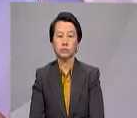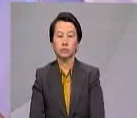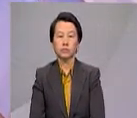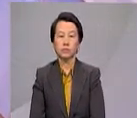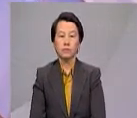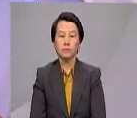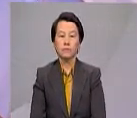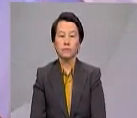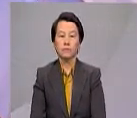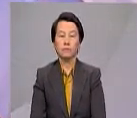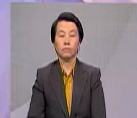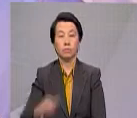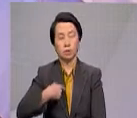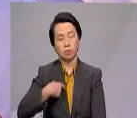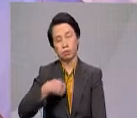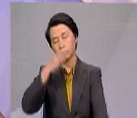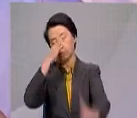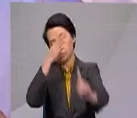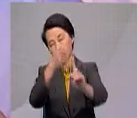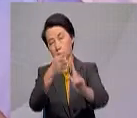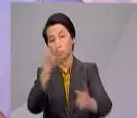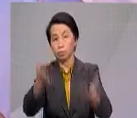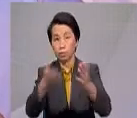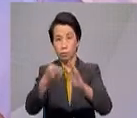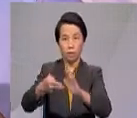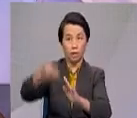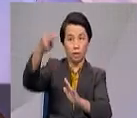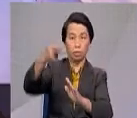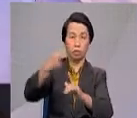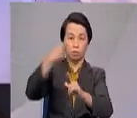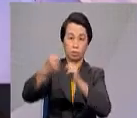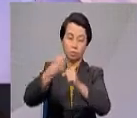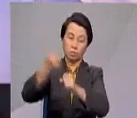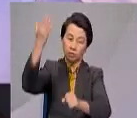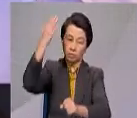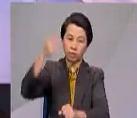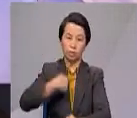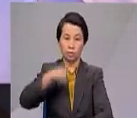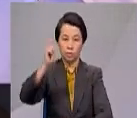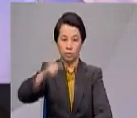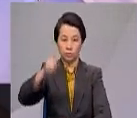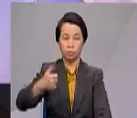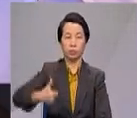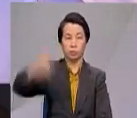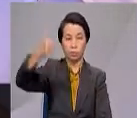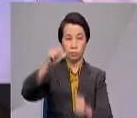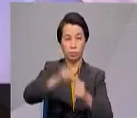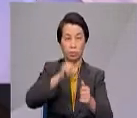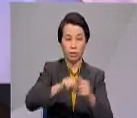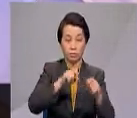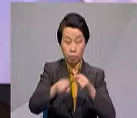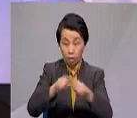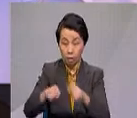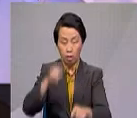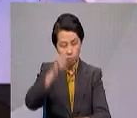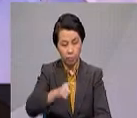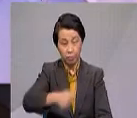diperkenalkan punya mungkin lebih daripada tahun lepas saya harus